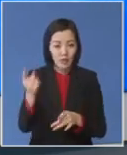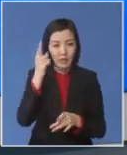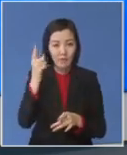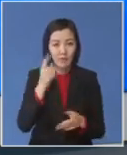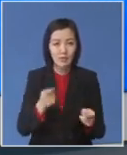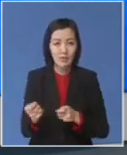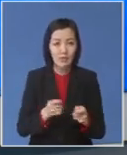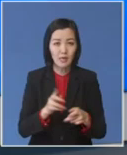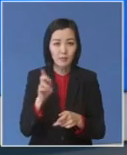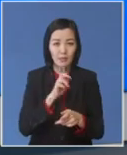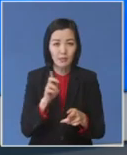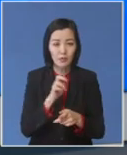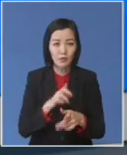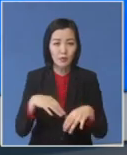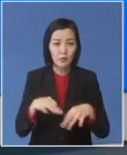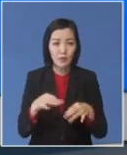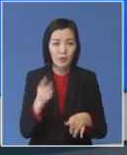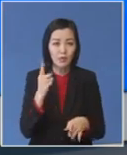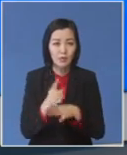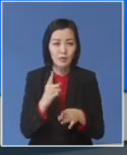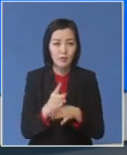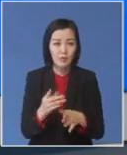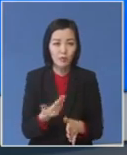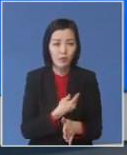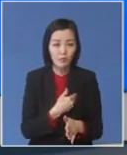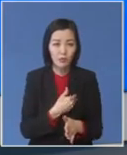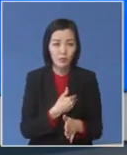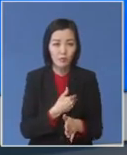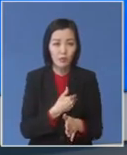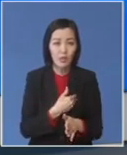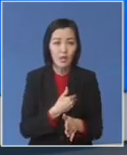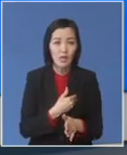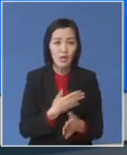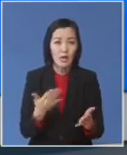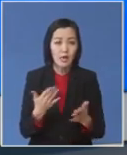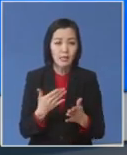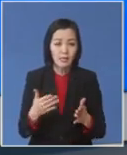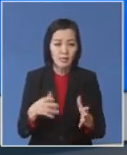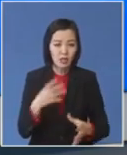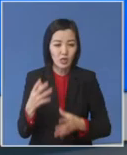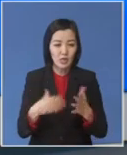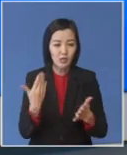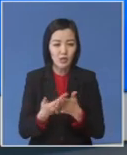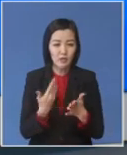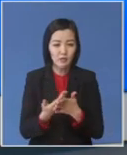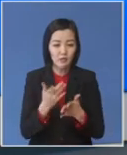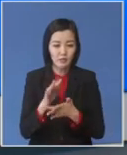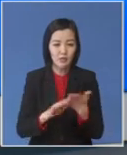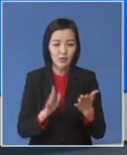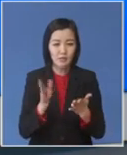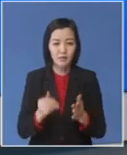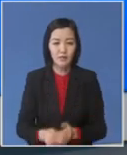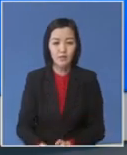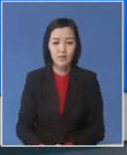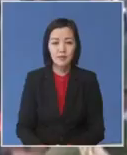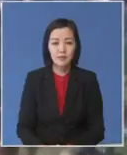билігі дизель отынымен жүретін көліктерге тыйым салуы көздеп отыр. Бұған не себеп болды? Анық ақпарат жаһан жаңалықтар топтамасында